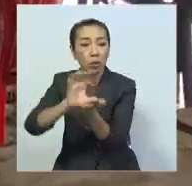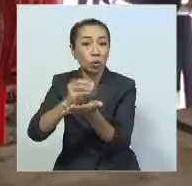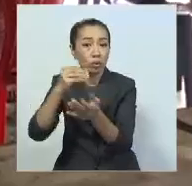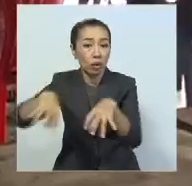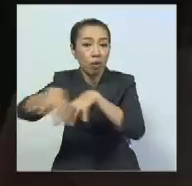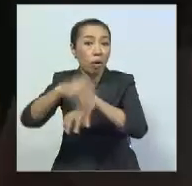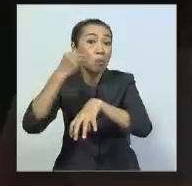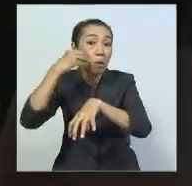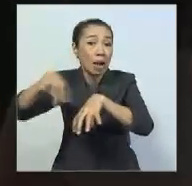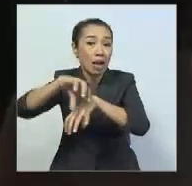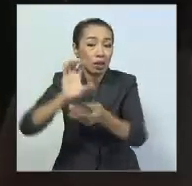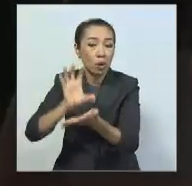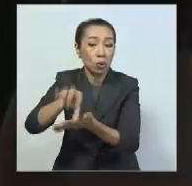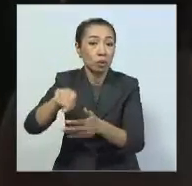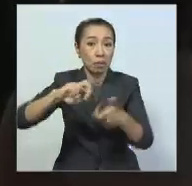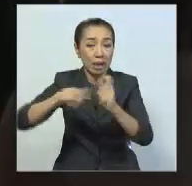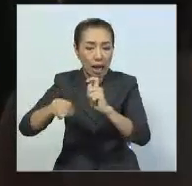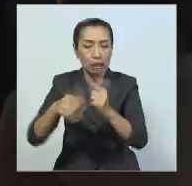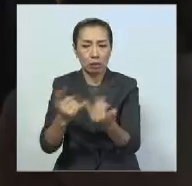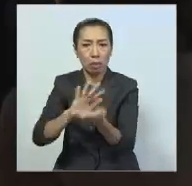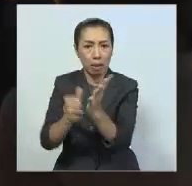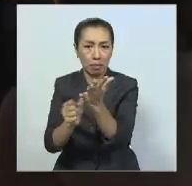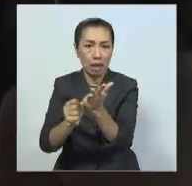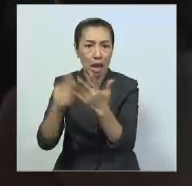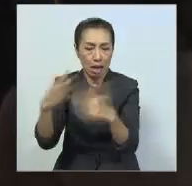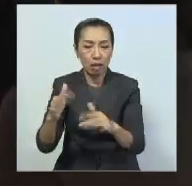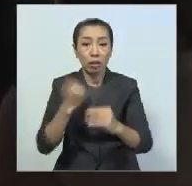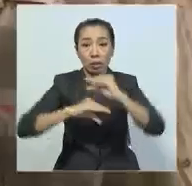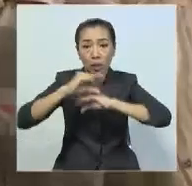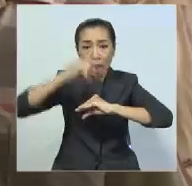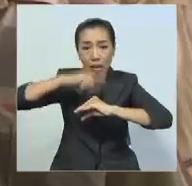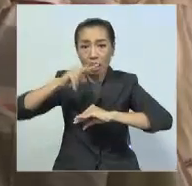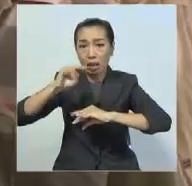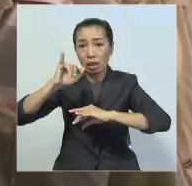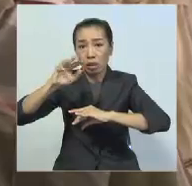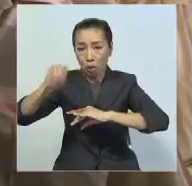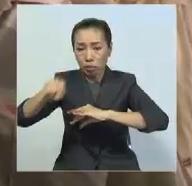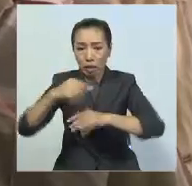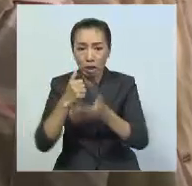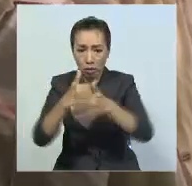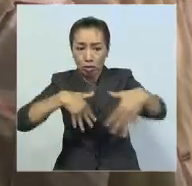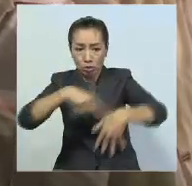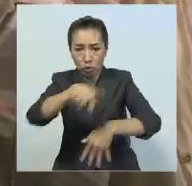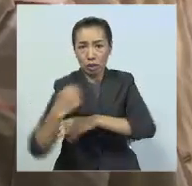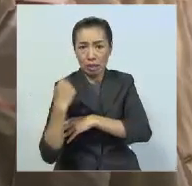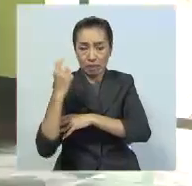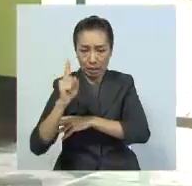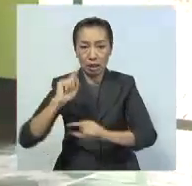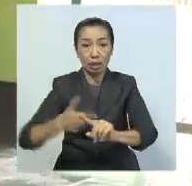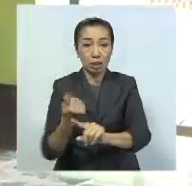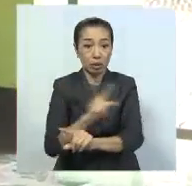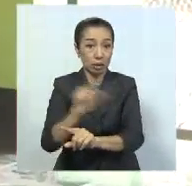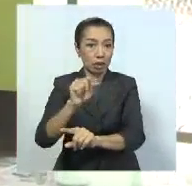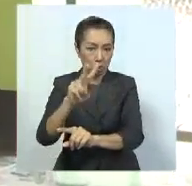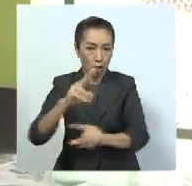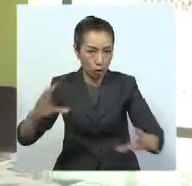ยืนยันว่าโครงการไทยนิยมยั่งยืนสร้างความเข้มแข็งให้กับชุมชนได้จริงโดยจะสรุปภาพรวมทั้งหมดในวันที่22พฤศจิ